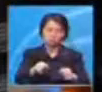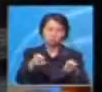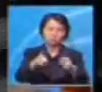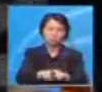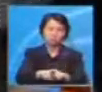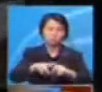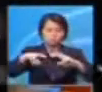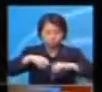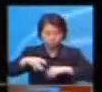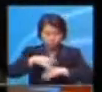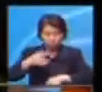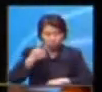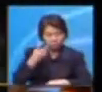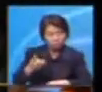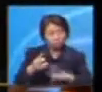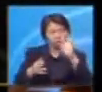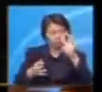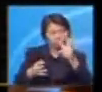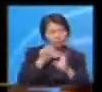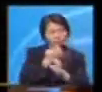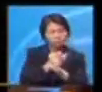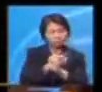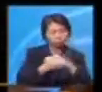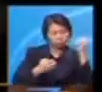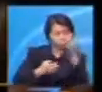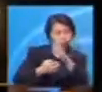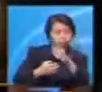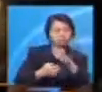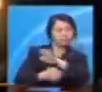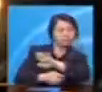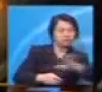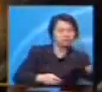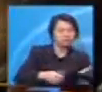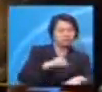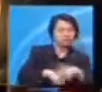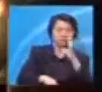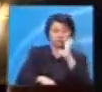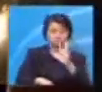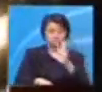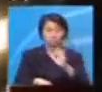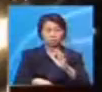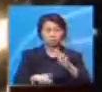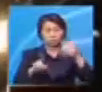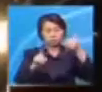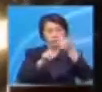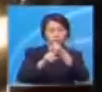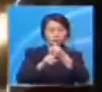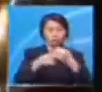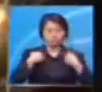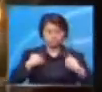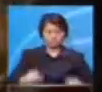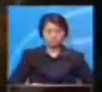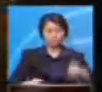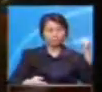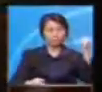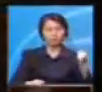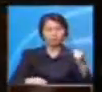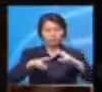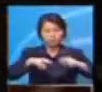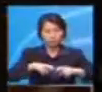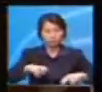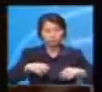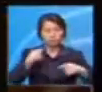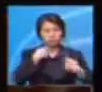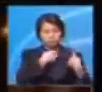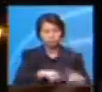siasatan awal polis mengenal pasti EMP biji batu mengenai cermin sebelah kiri bas manakala Li lagi mengenai badan bas siasatan lanjut kini